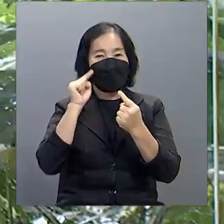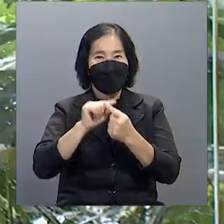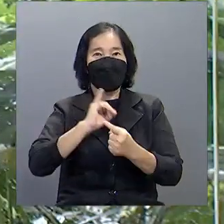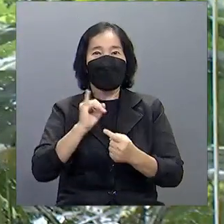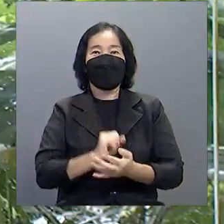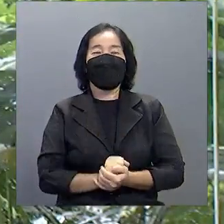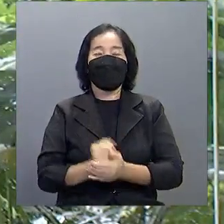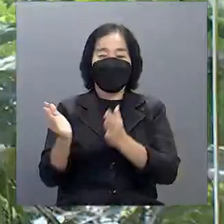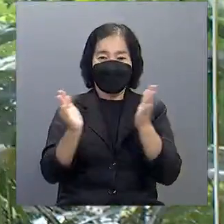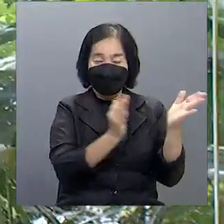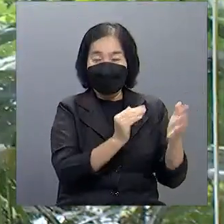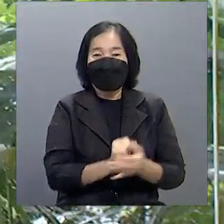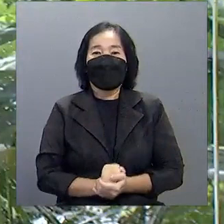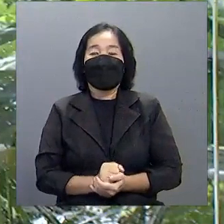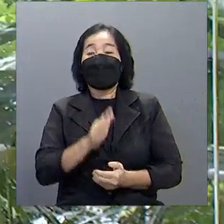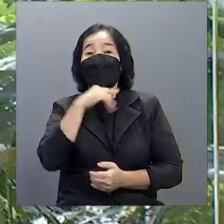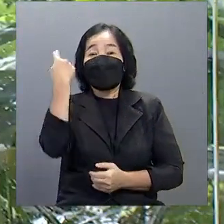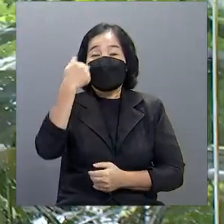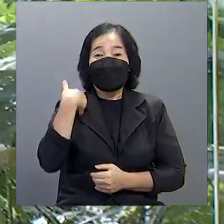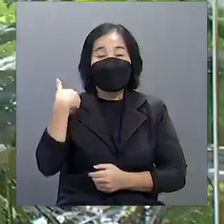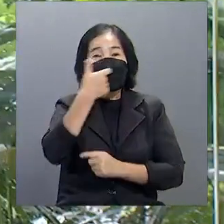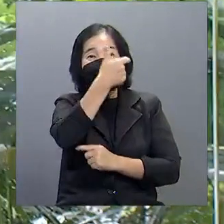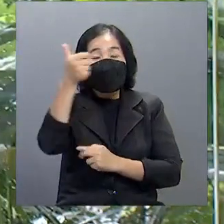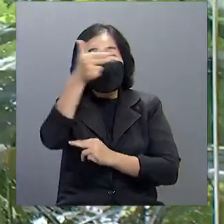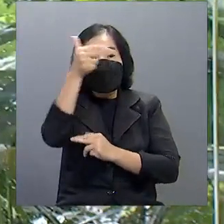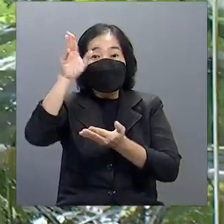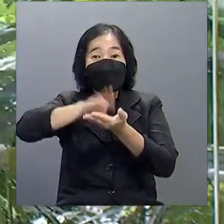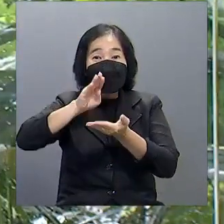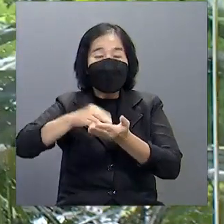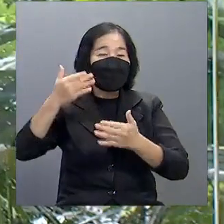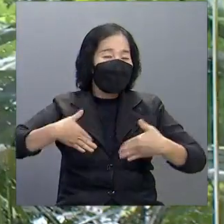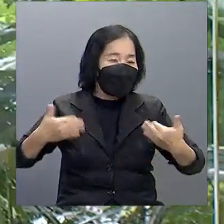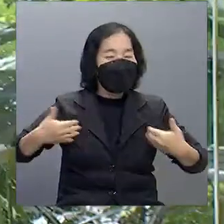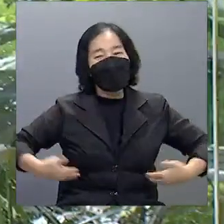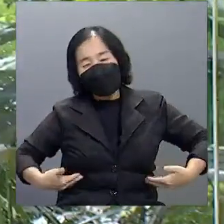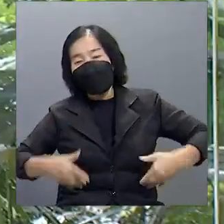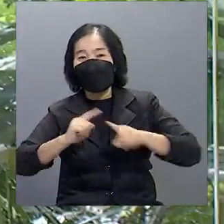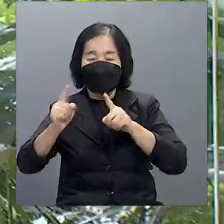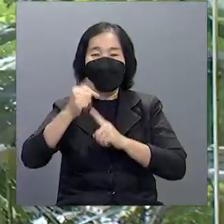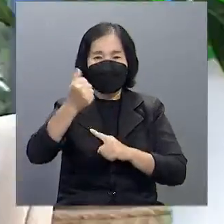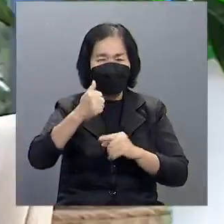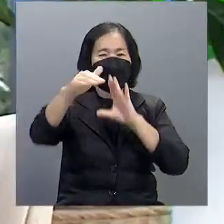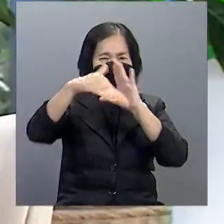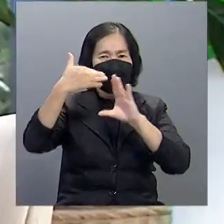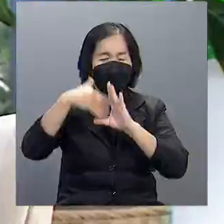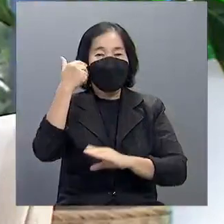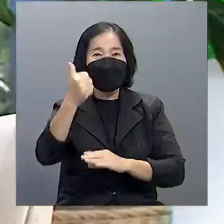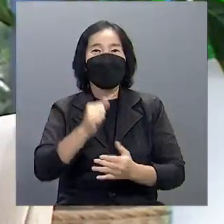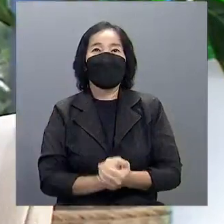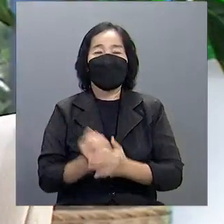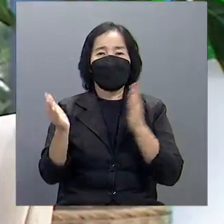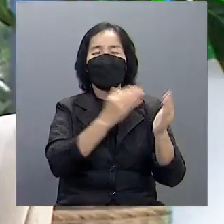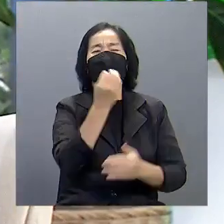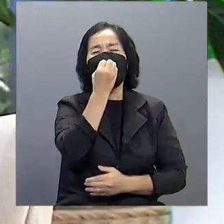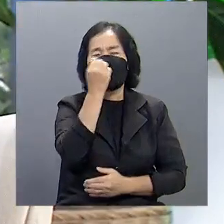ครที่มีคลิปดีๆแบบนี้นะคะก็ส่งเข้ามาในรายการกันได้นะคะมาแชร์รอยยิ้มกันในช่วงเช้าแบบนี้ค่ะ เอาไปหาของกินกันต่อค่ะขึ้